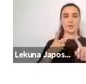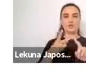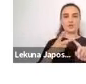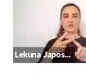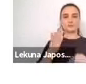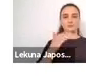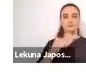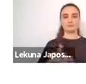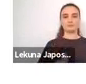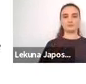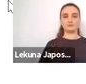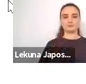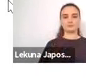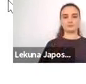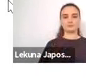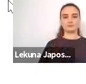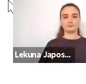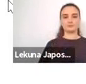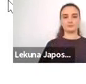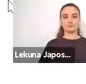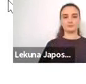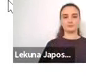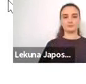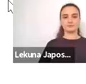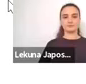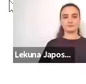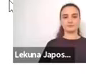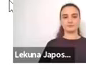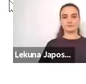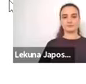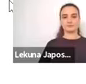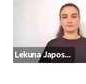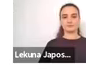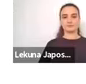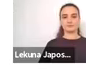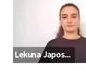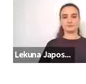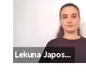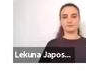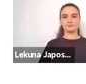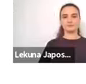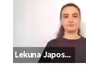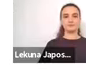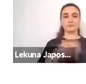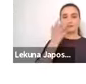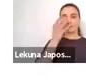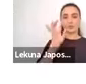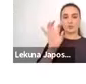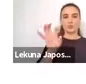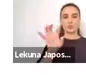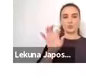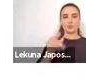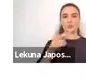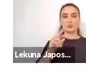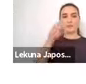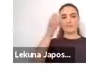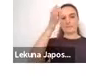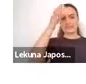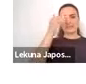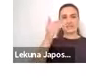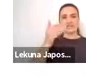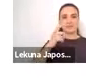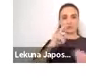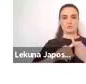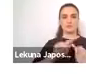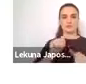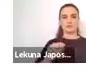აი ეს ქვედა ნახატი, მე ფოტო უფრო სწორად ჩავდე, იმიტომ რომ სინამდვილეში მეცნიერებას